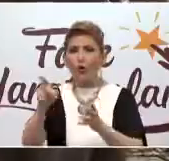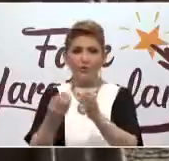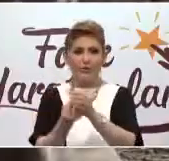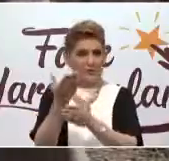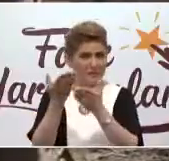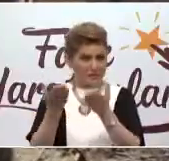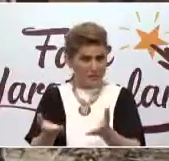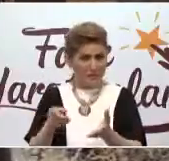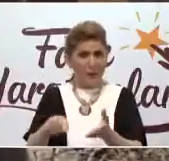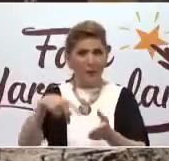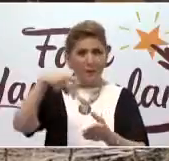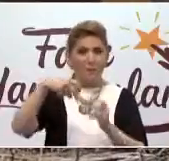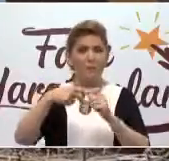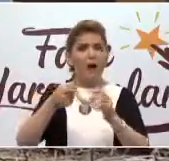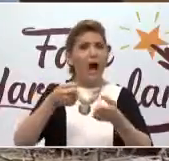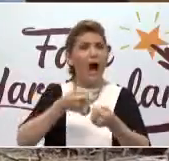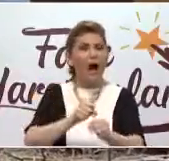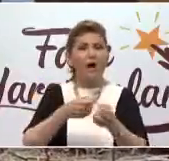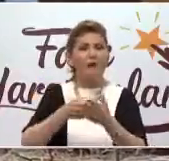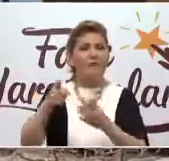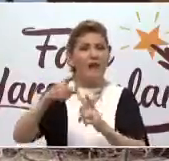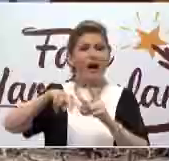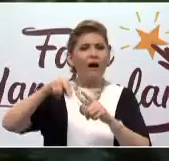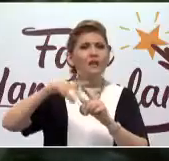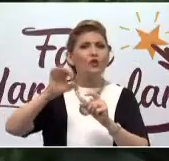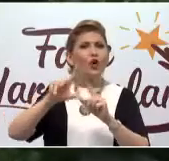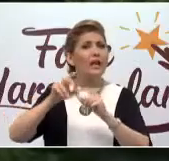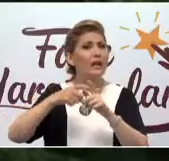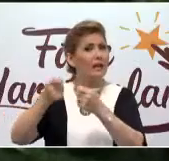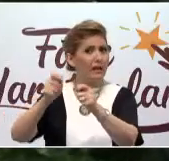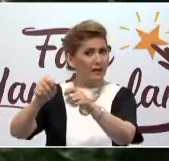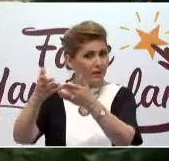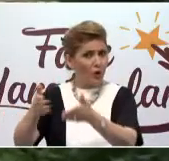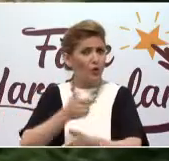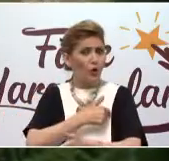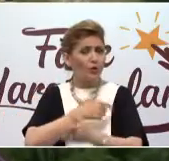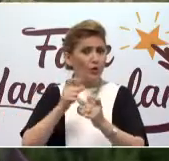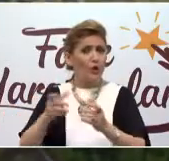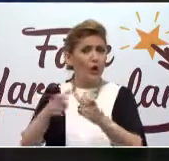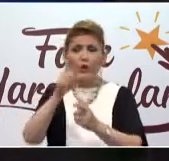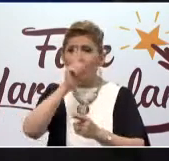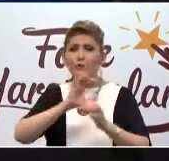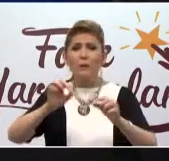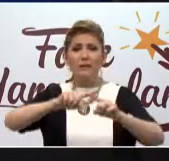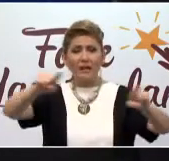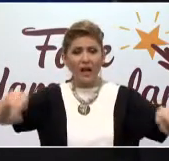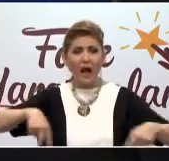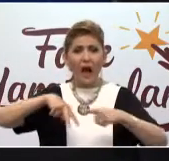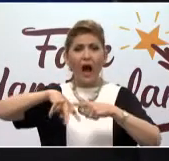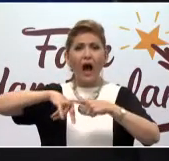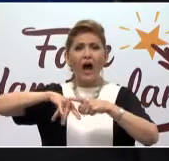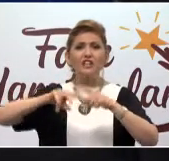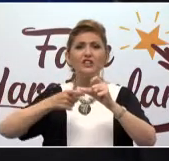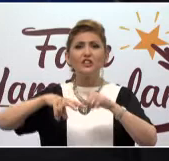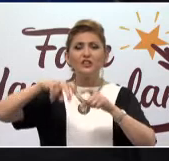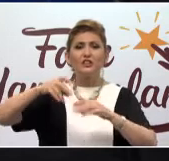orada permakültür atölyeleri yapılıyor. Gene gönüllülerin desteğiyle orada 100 metrekare civarında ahşap karkaslı saman